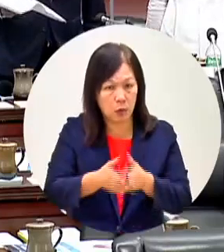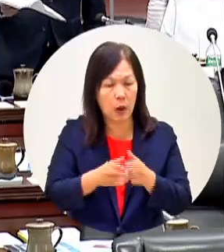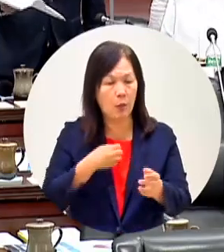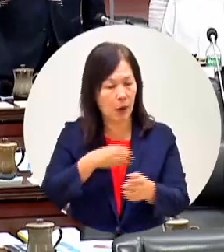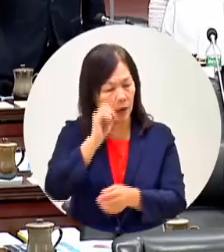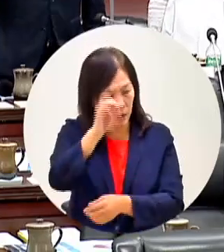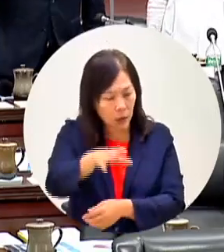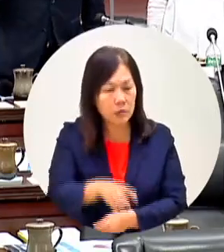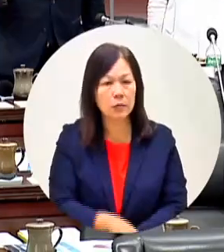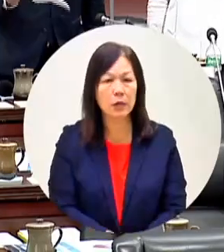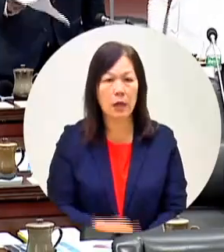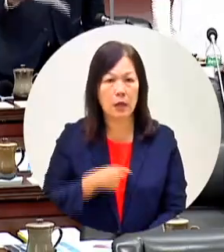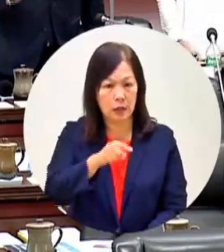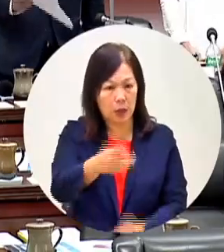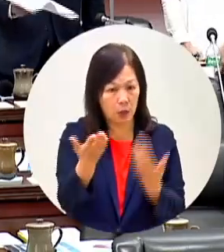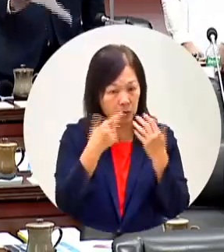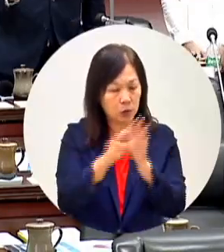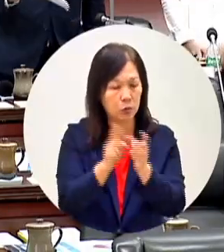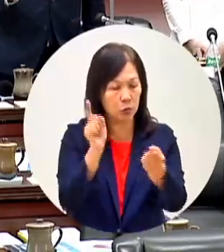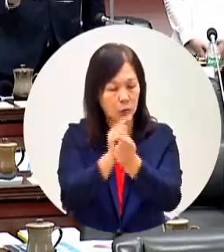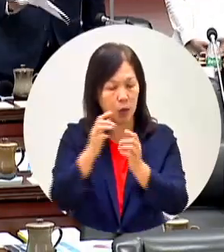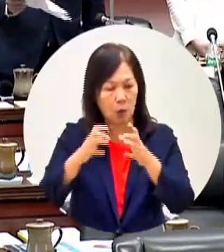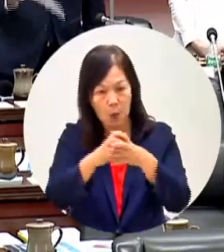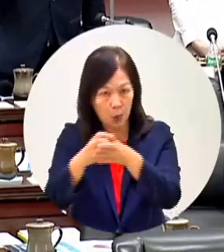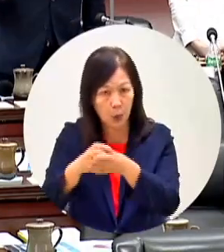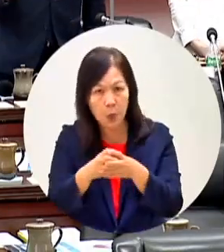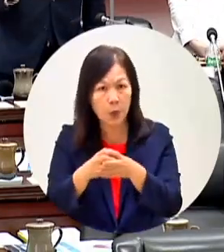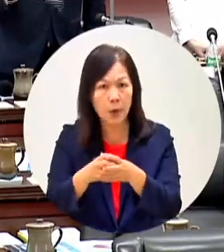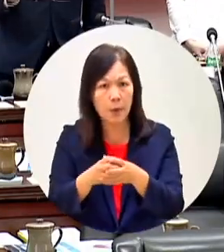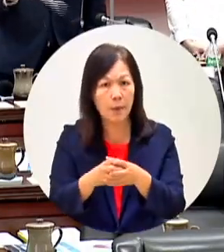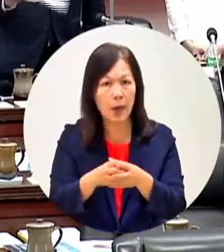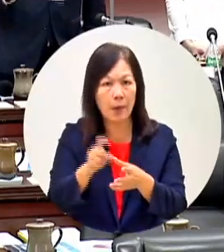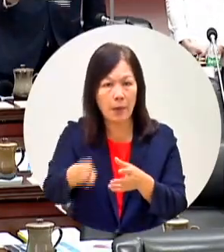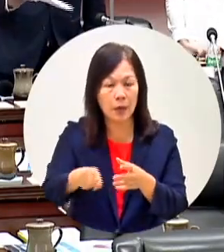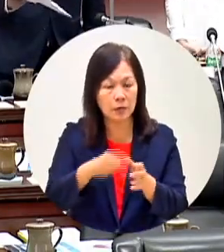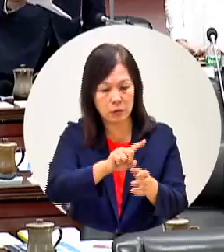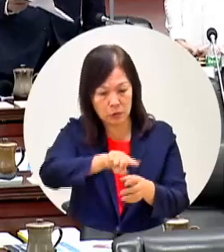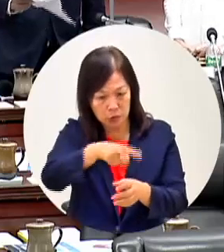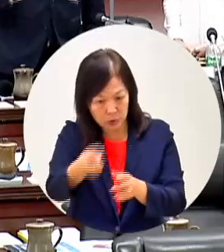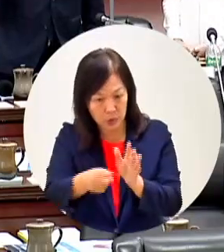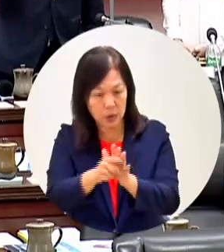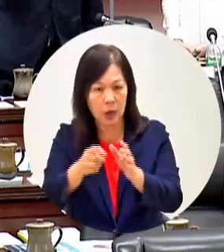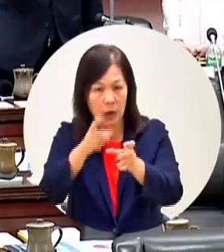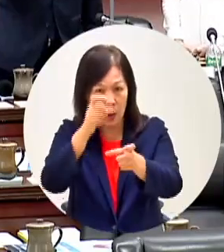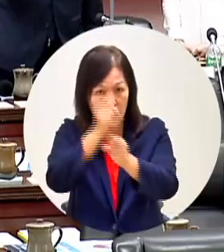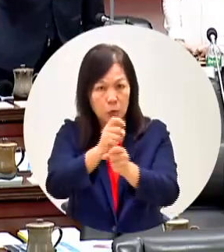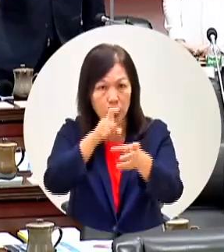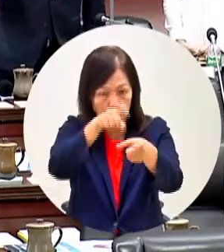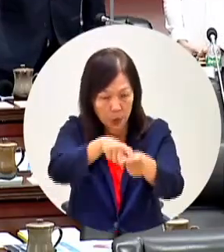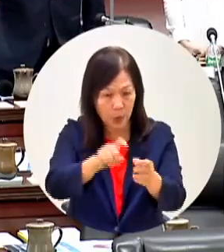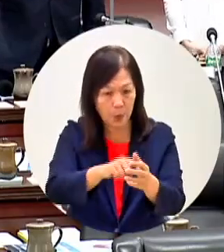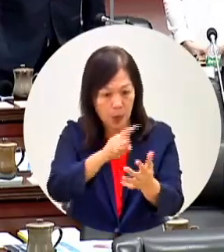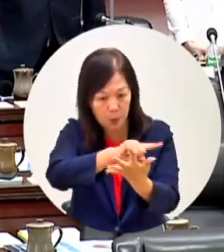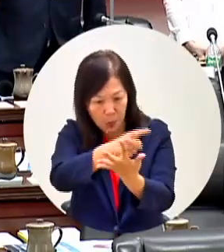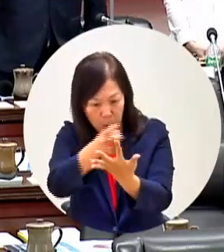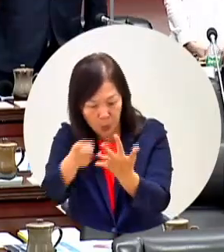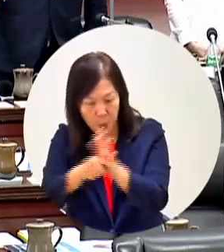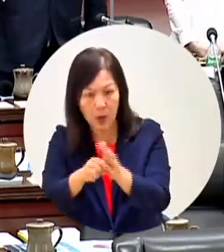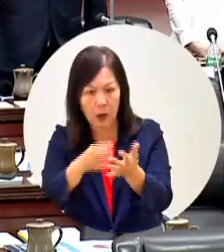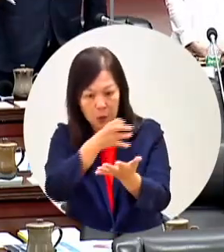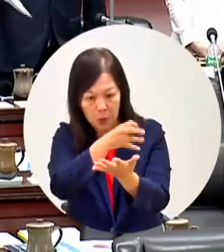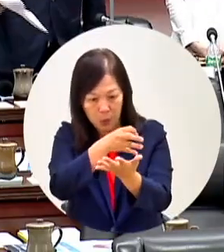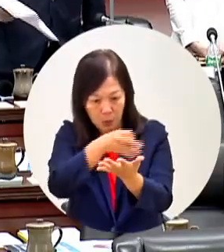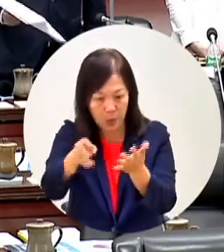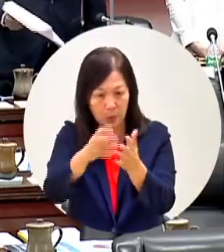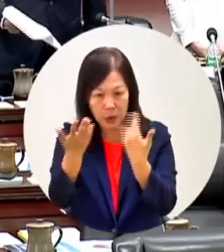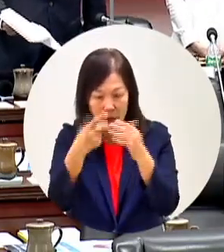团队，把所有接下来的施政目标优先顺序列清楚，不然每一天讲 A， 明天讲 B， 后天讲